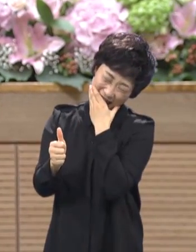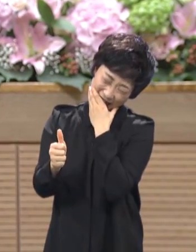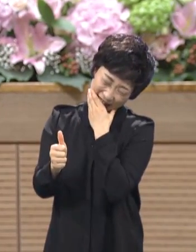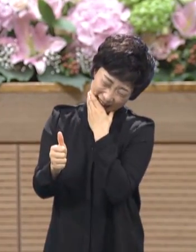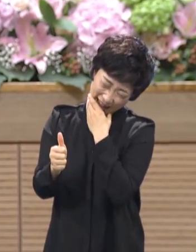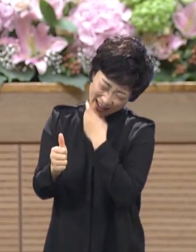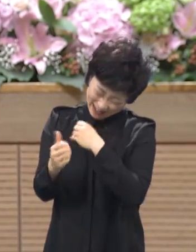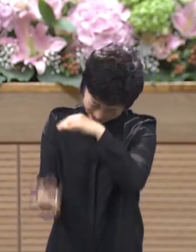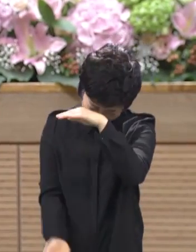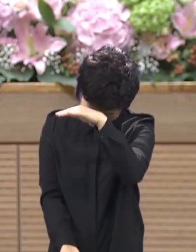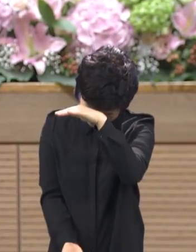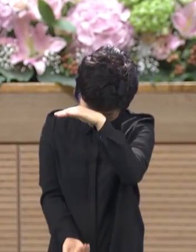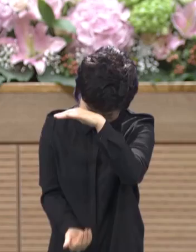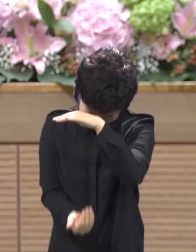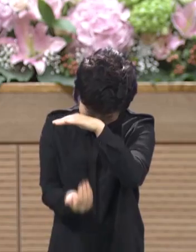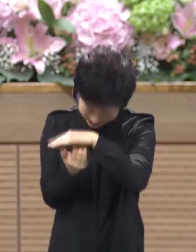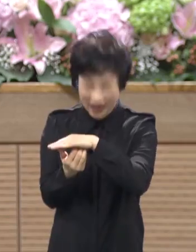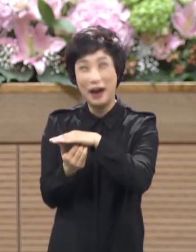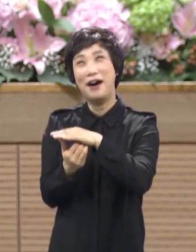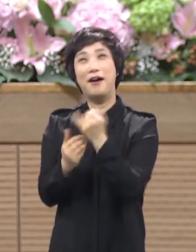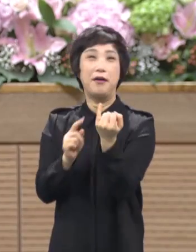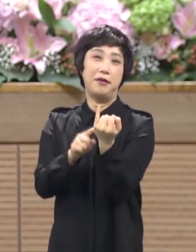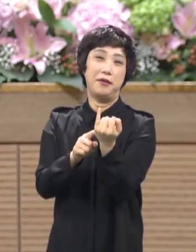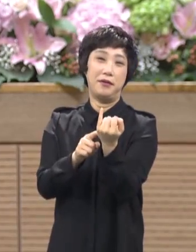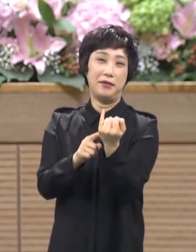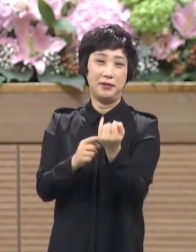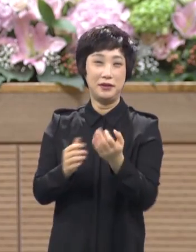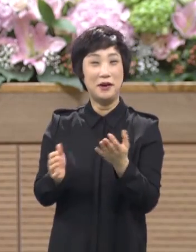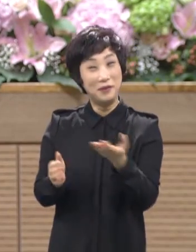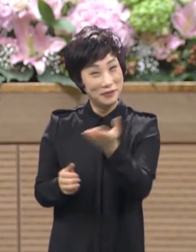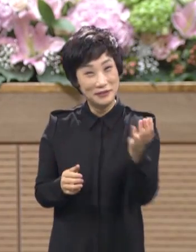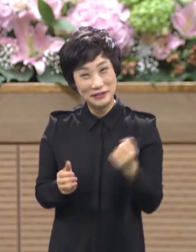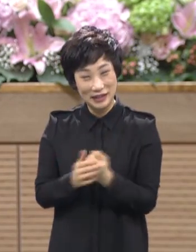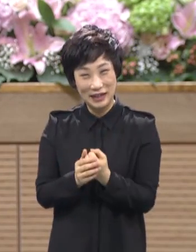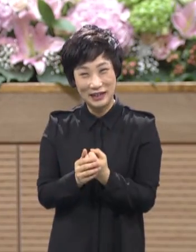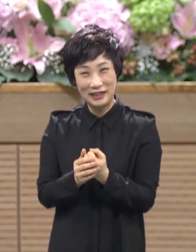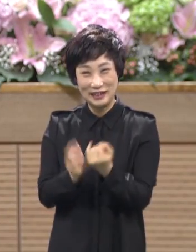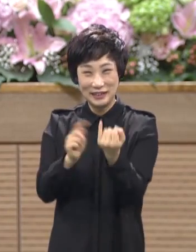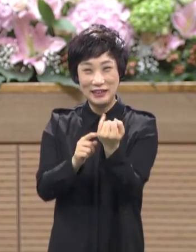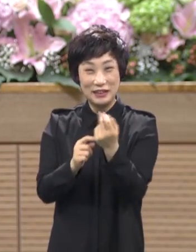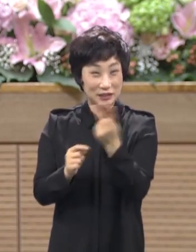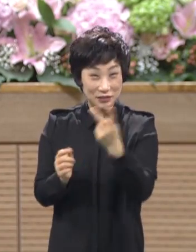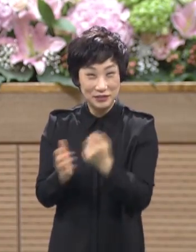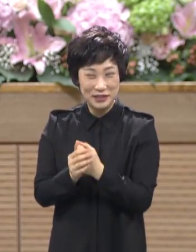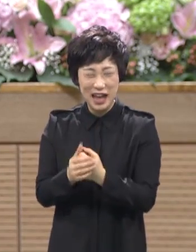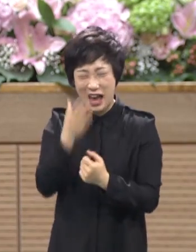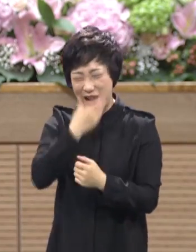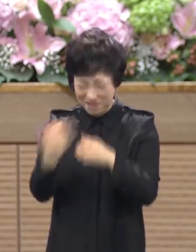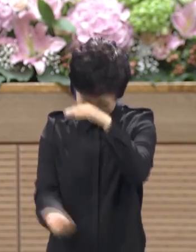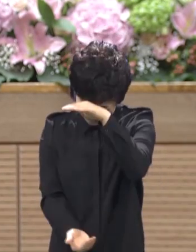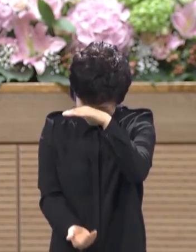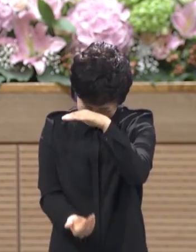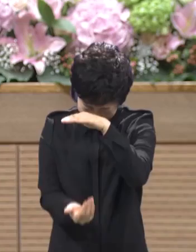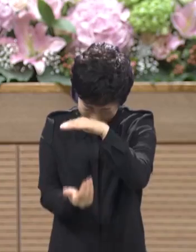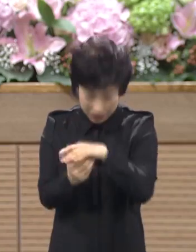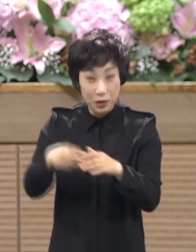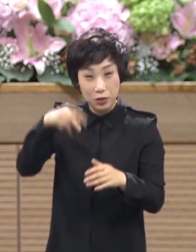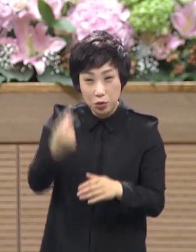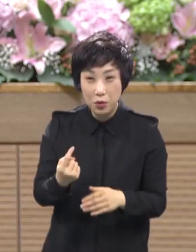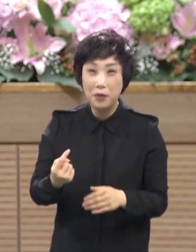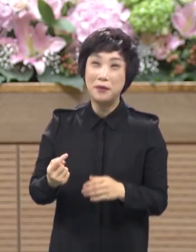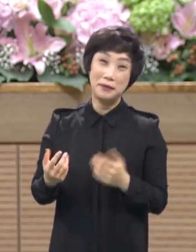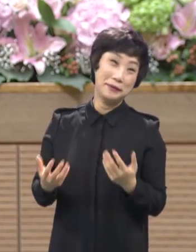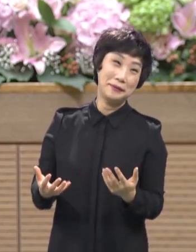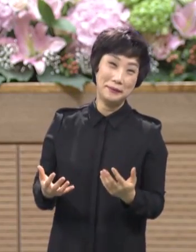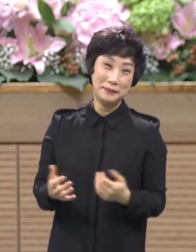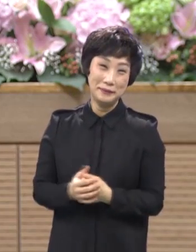복 이건 예, 남자는 오른쪽으로 들고 여자는 왼쪽으로 지구를 타더라도 야 이걸 다 어찌할